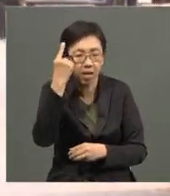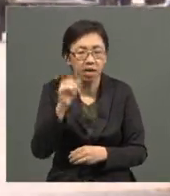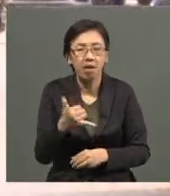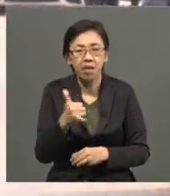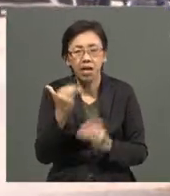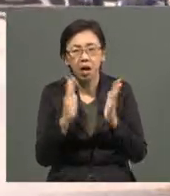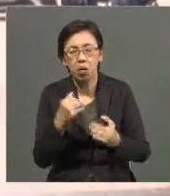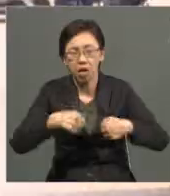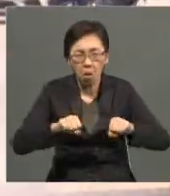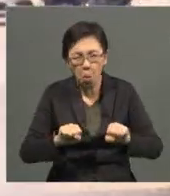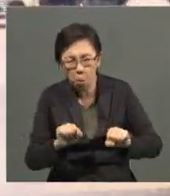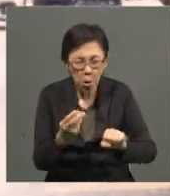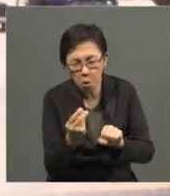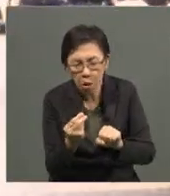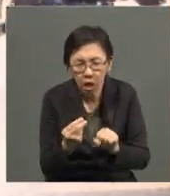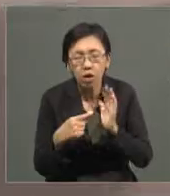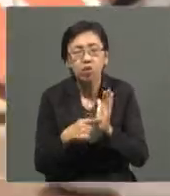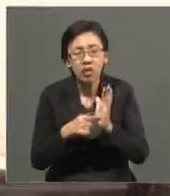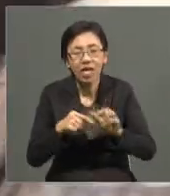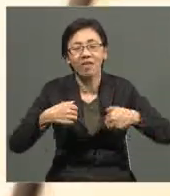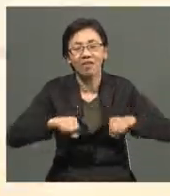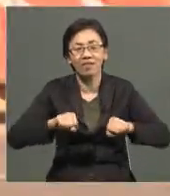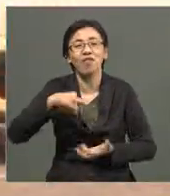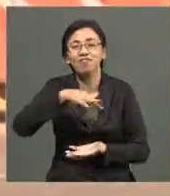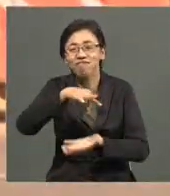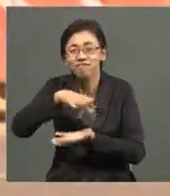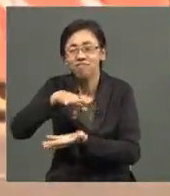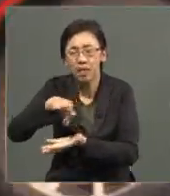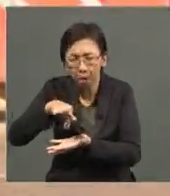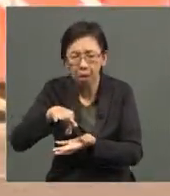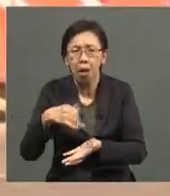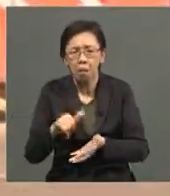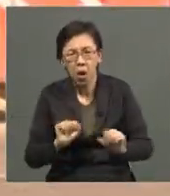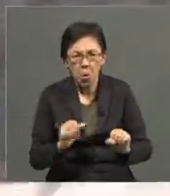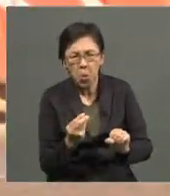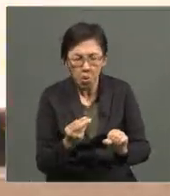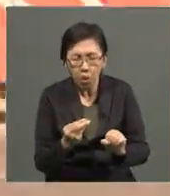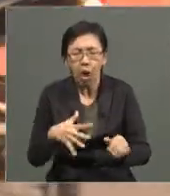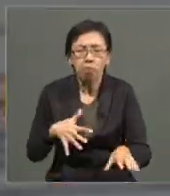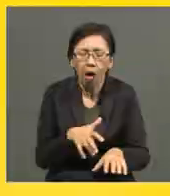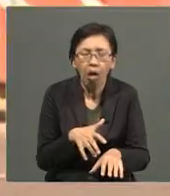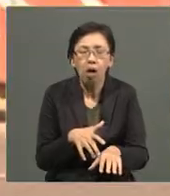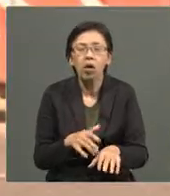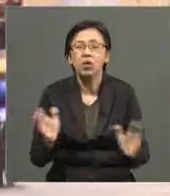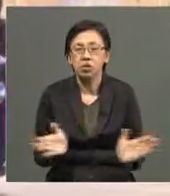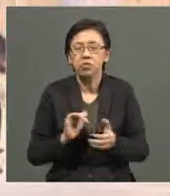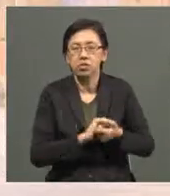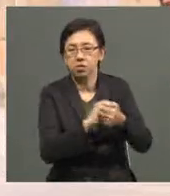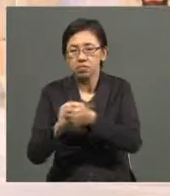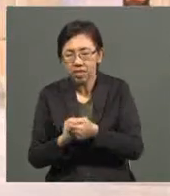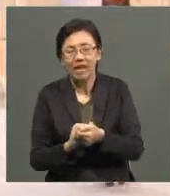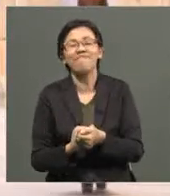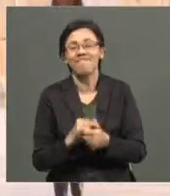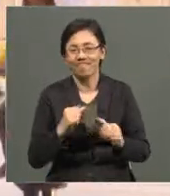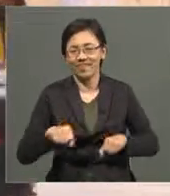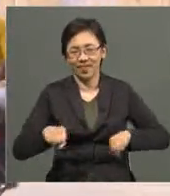การสัญจรเร่งรีบมากขึ้นยกตัวอย่างก็อย่างเช่นพี่ๆไรเดอร์เนี่ยนะคะเพราะฉะนั้นก็ต้องร่วมมือกันเพื่อสร้างความปลอดภัยบนท้องถนนให้เกิด